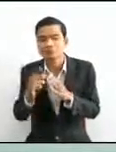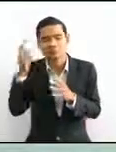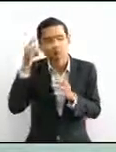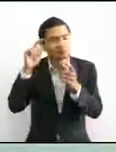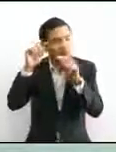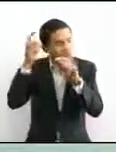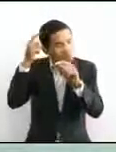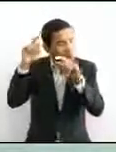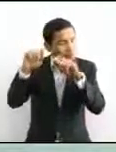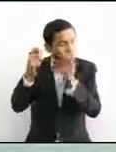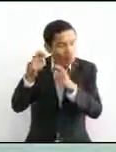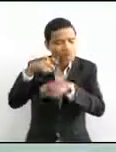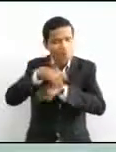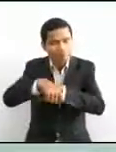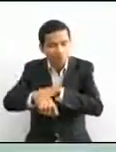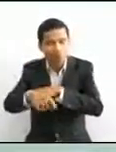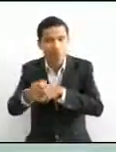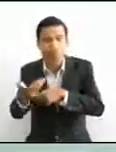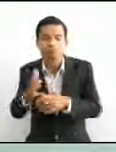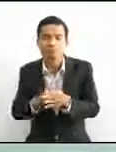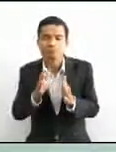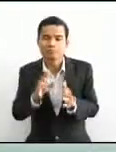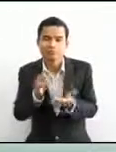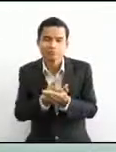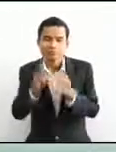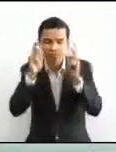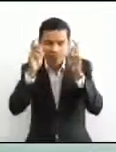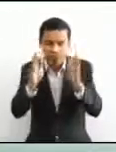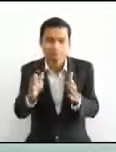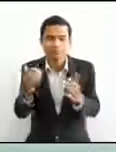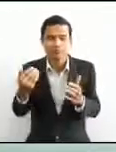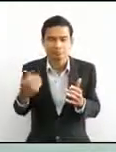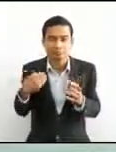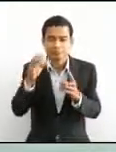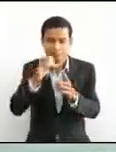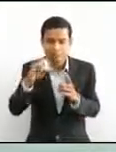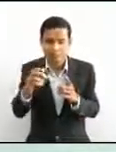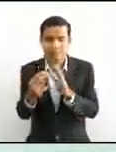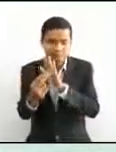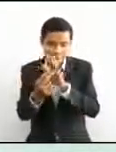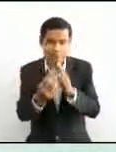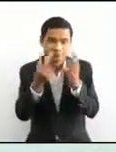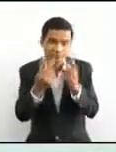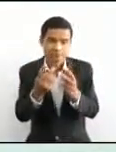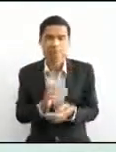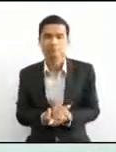á chà, lấy con tự ạc nê tìm khốn chà mơ nè cử mình lập bạc ná con chà mơ tự ạc nê